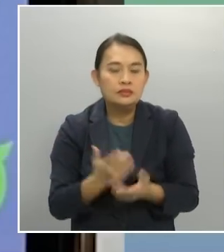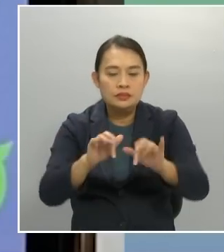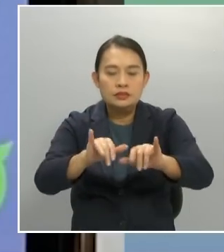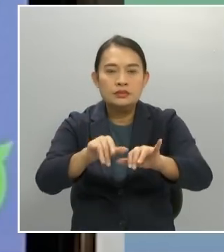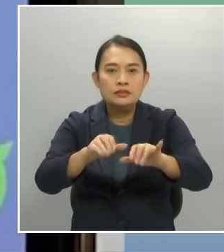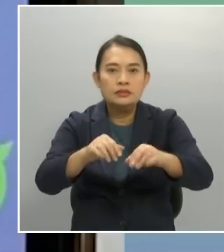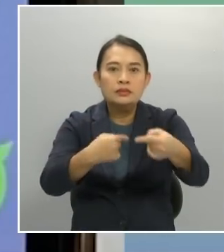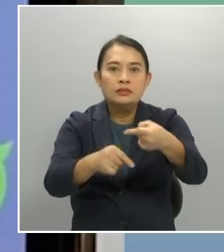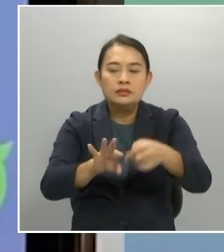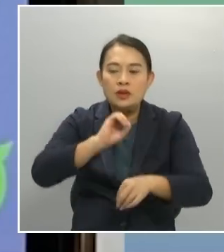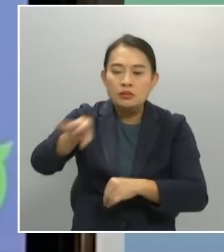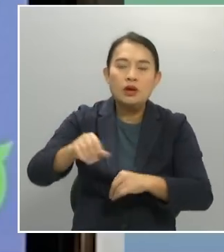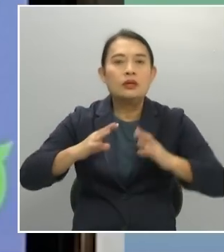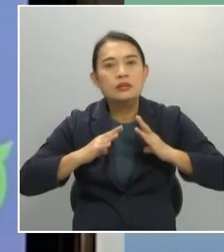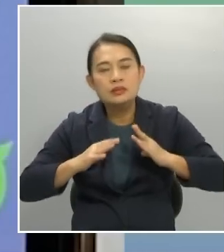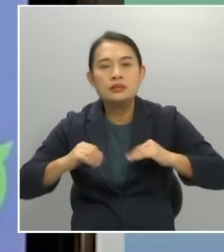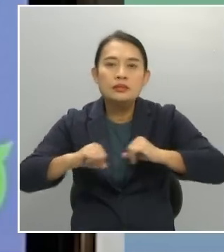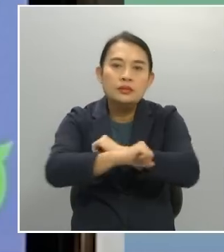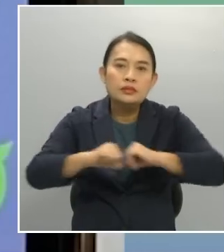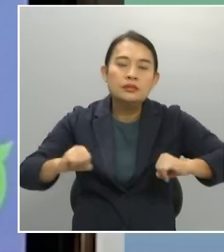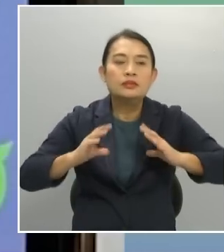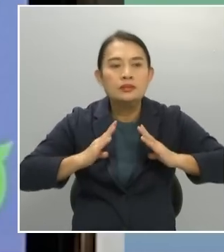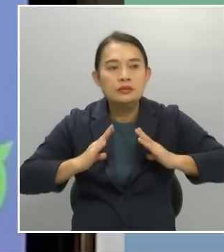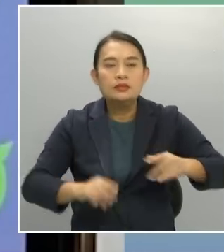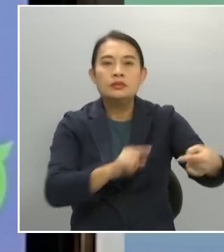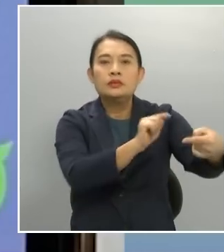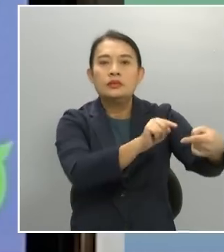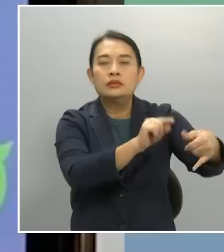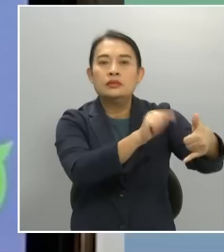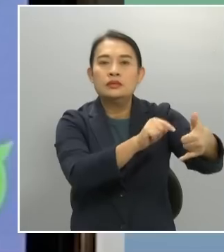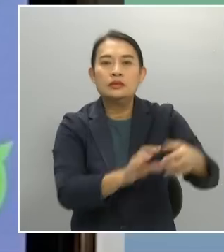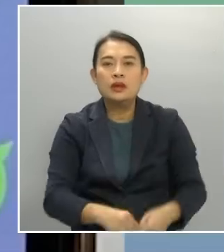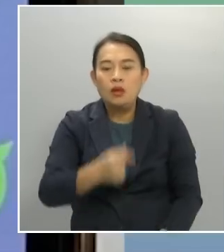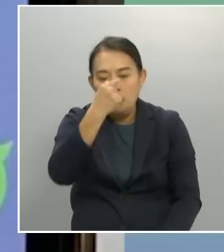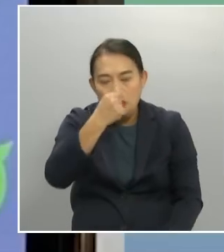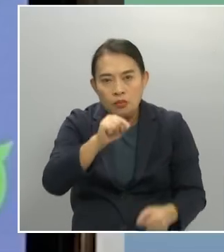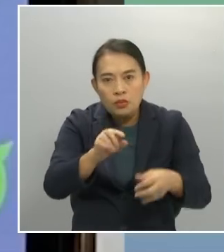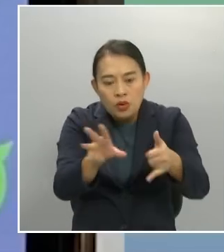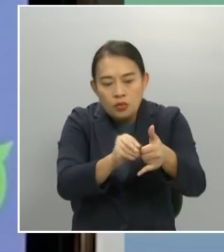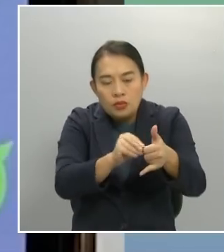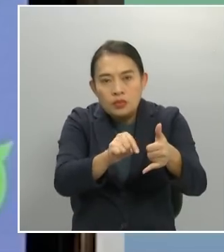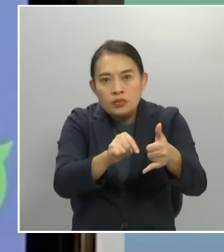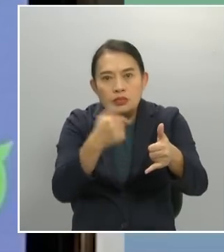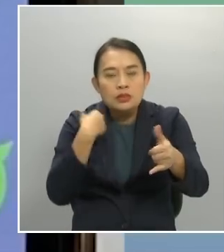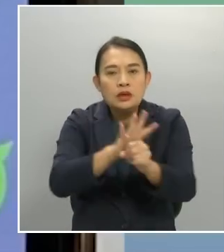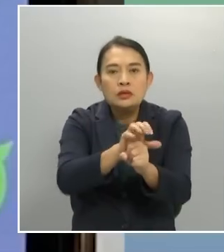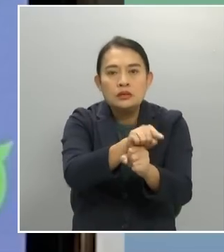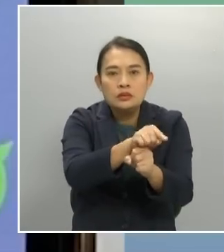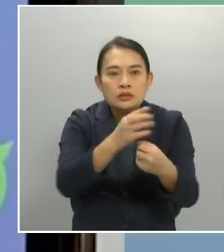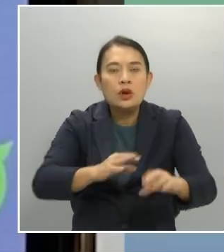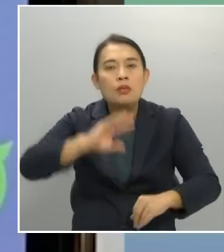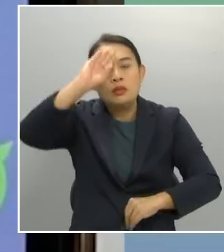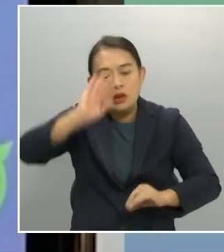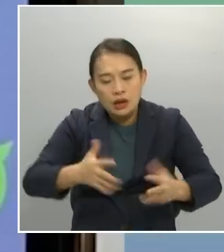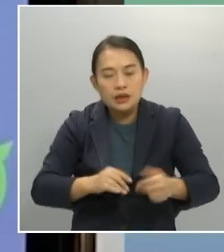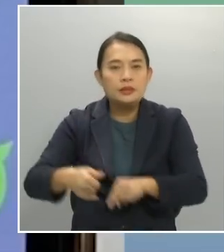ก็กำลังกายพักผ่อนเยอะๆนะจ๊ะตั้งแต่เมียเป็นโควิดมาเมียก็ป่วยป่วยหายหายตลอดเลยจ้ะฝั่ง